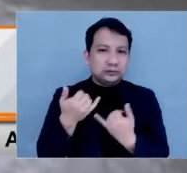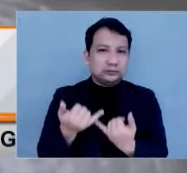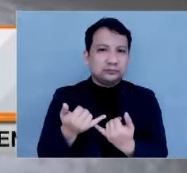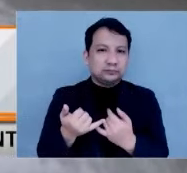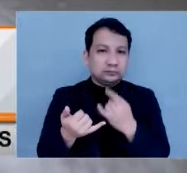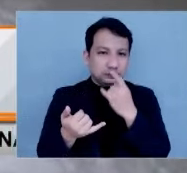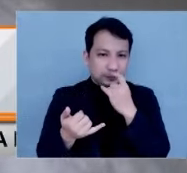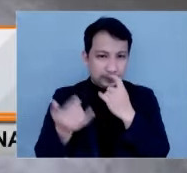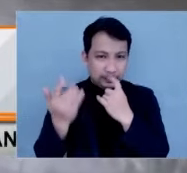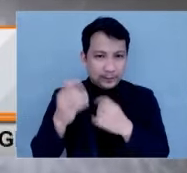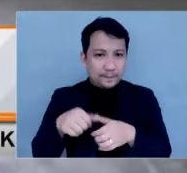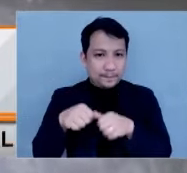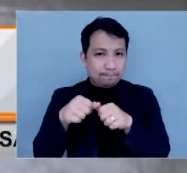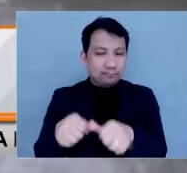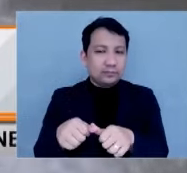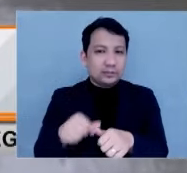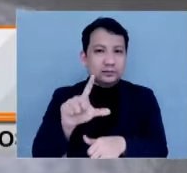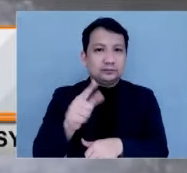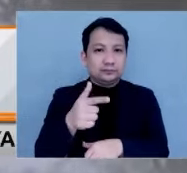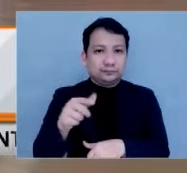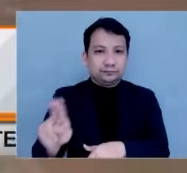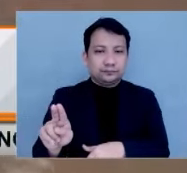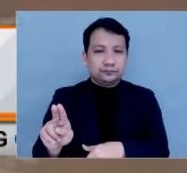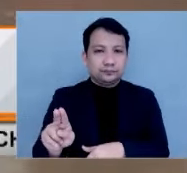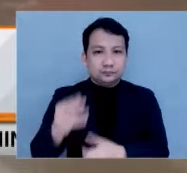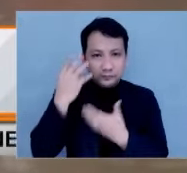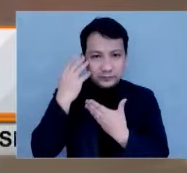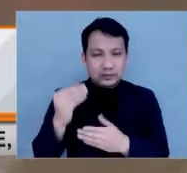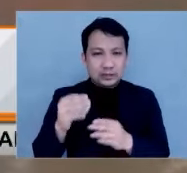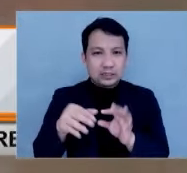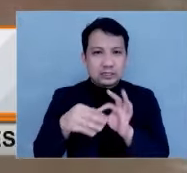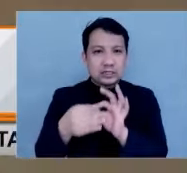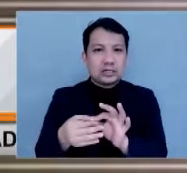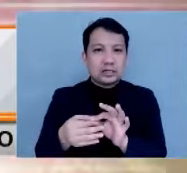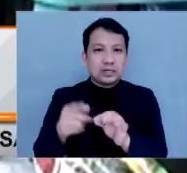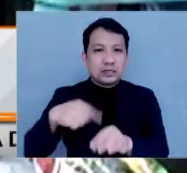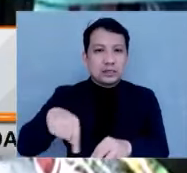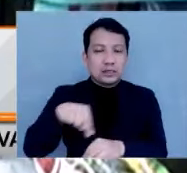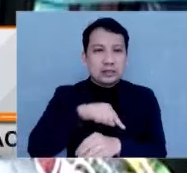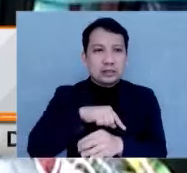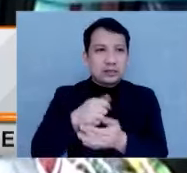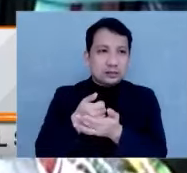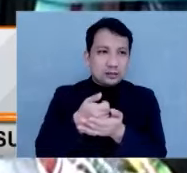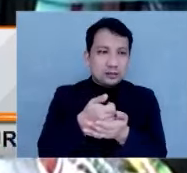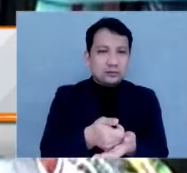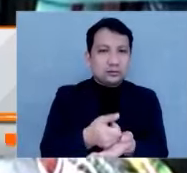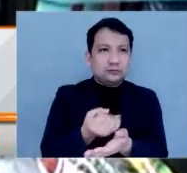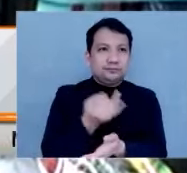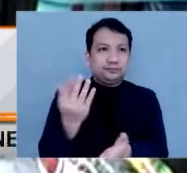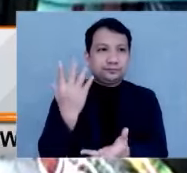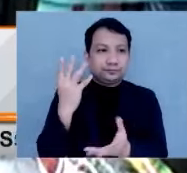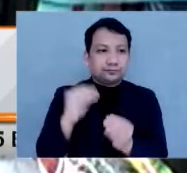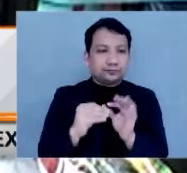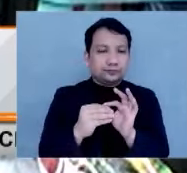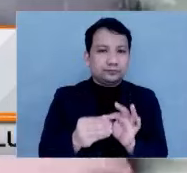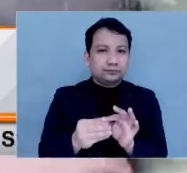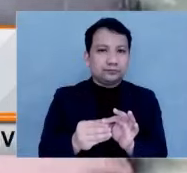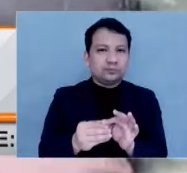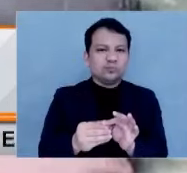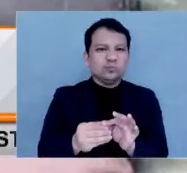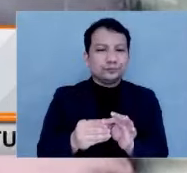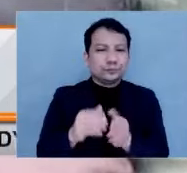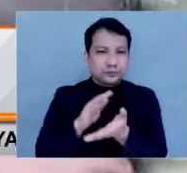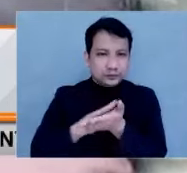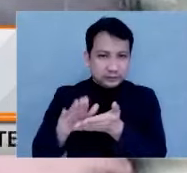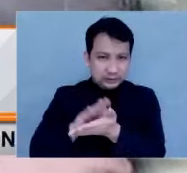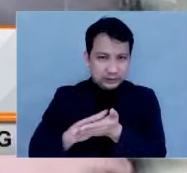naman daw titigil ang lgu katuwang ang mga ahensya ng gobyerno sa pag-rescue may ilang residente namang nakauwi na para maglinis